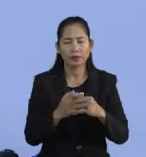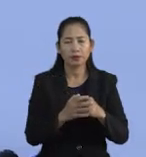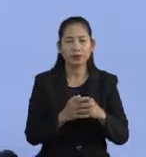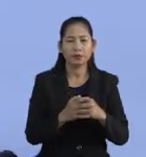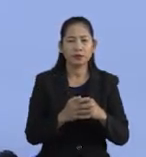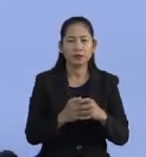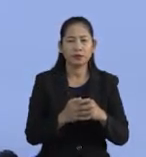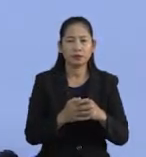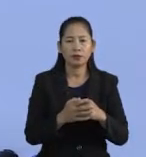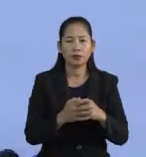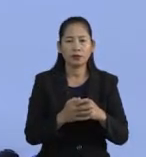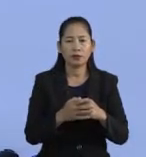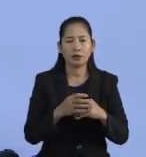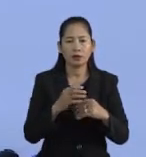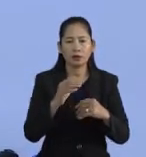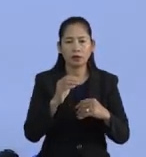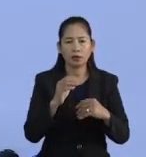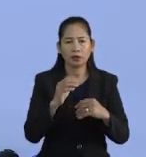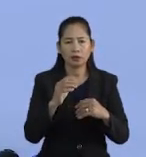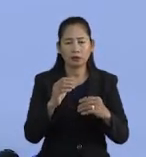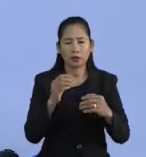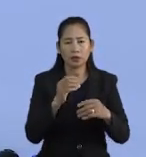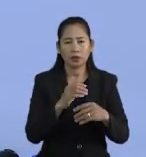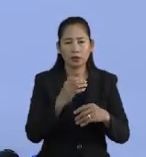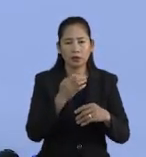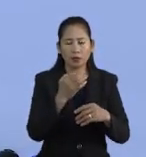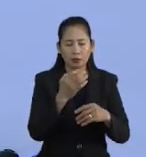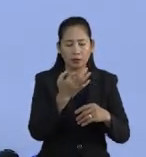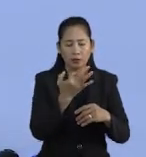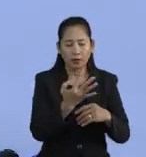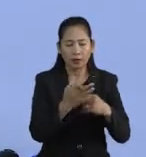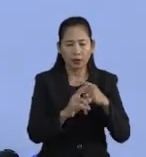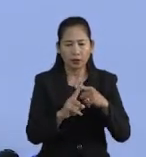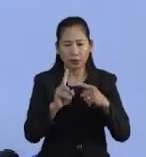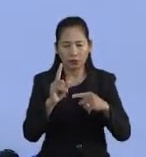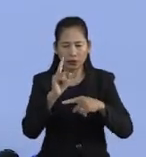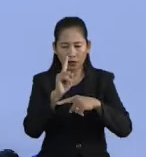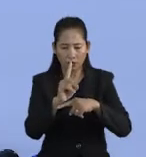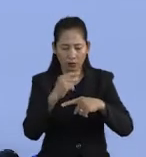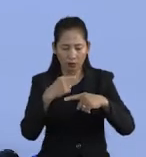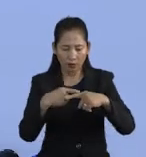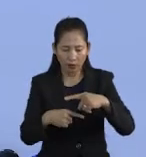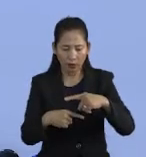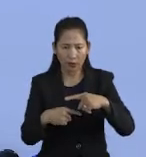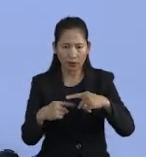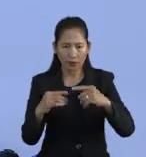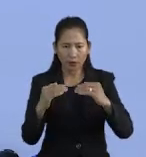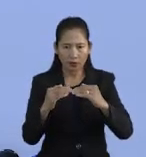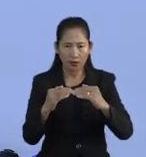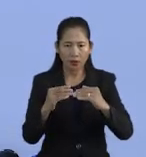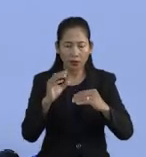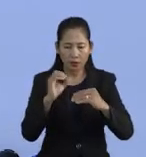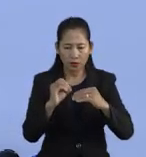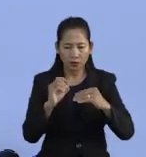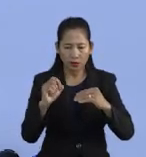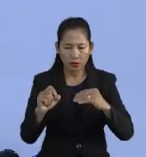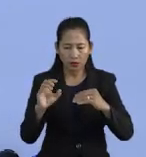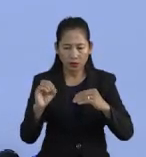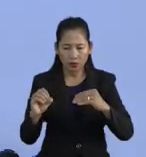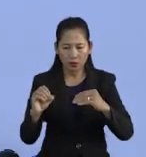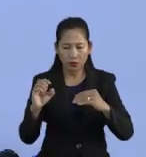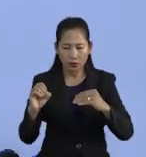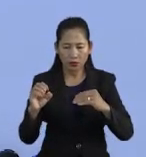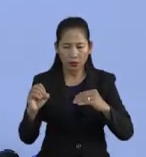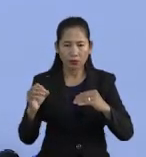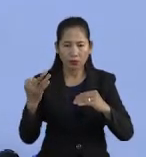bay bà chạy làm bến bầm bay con nâng mũi phe mũi pon smile nâng sôn cho